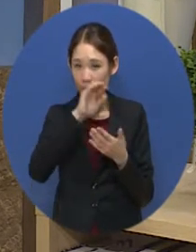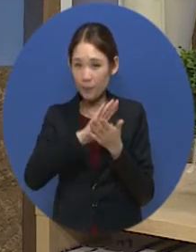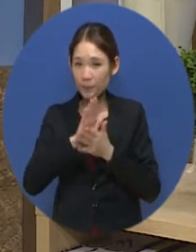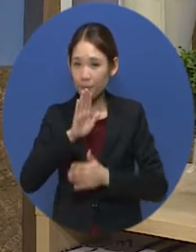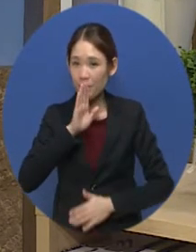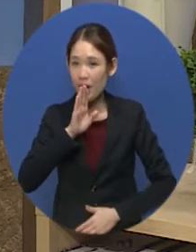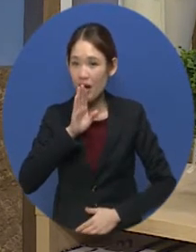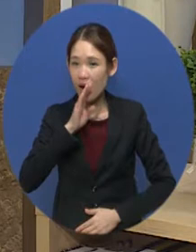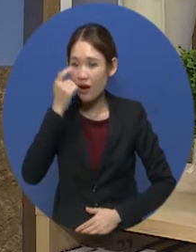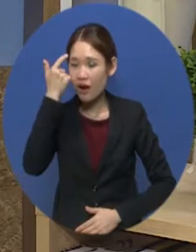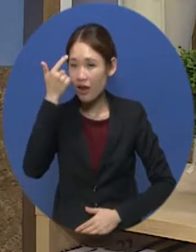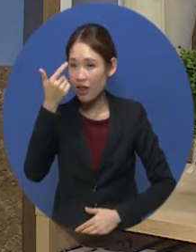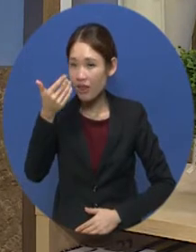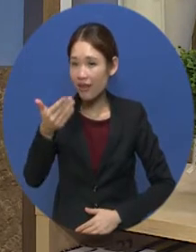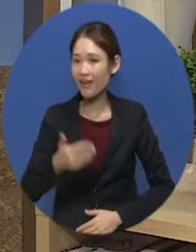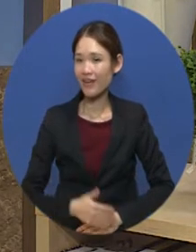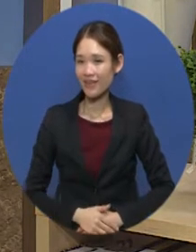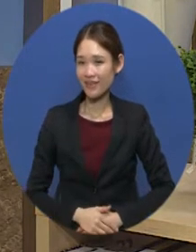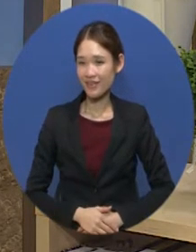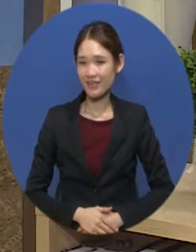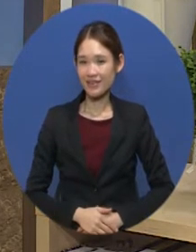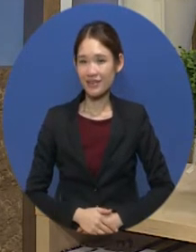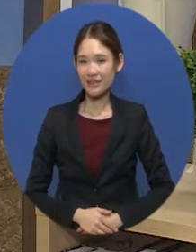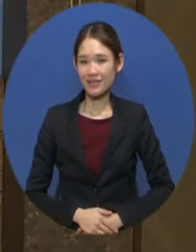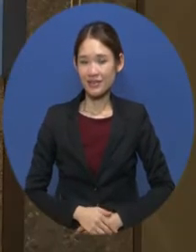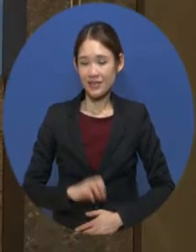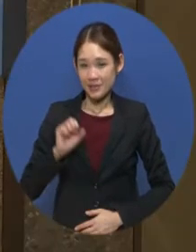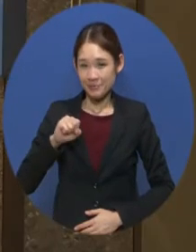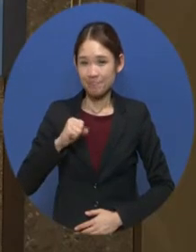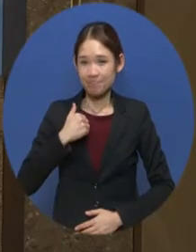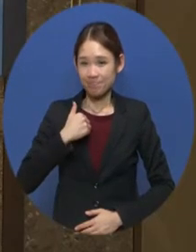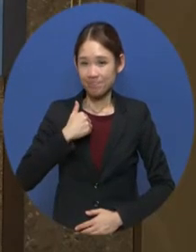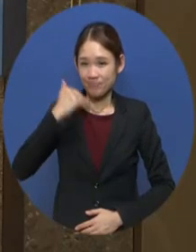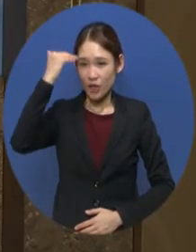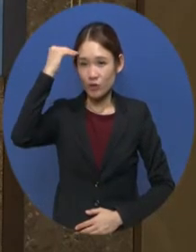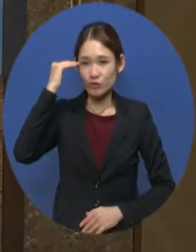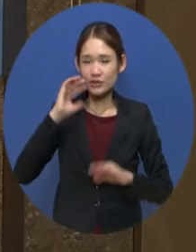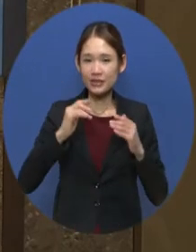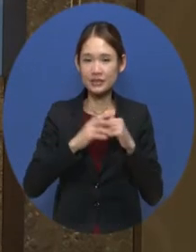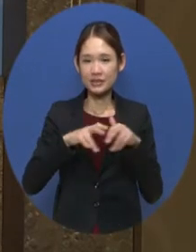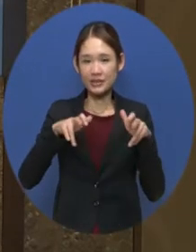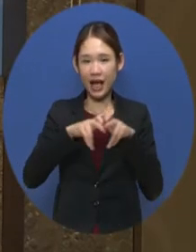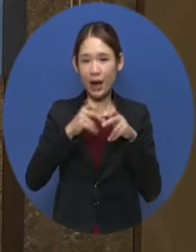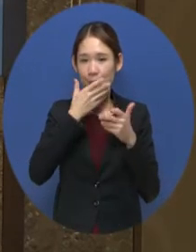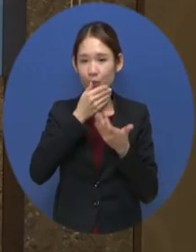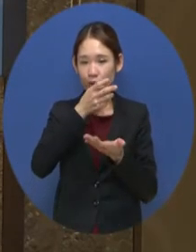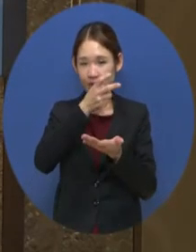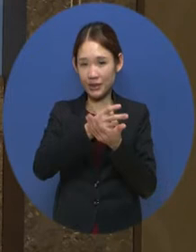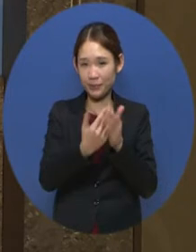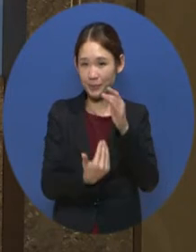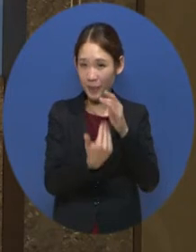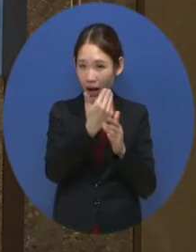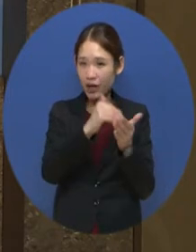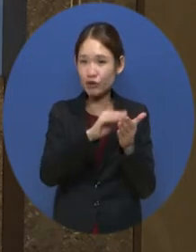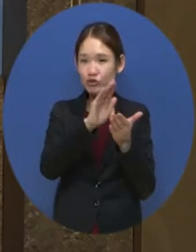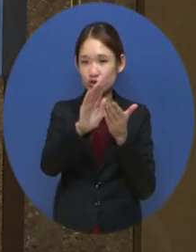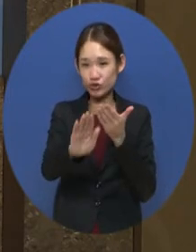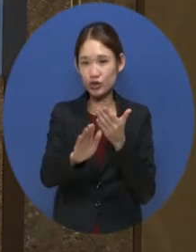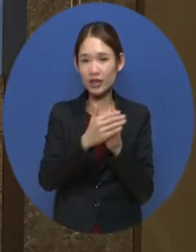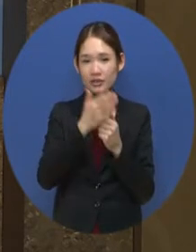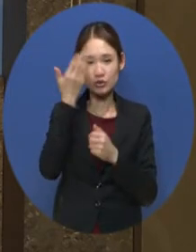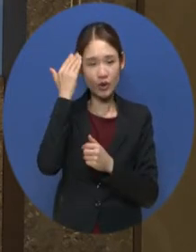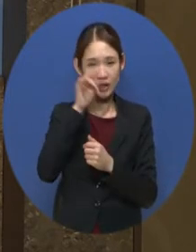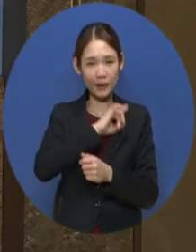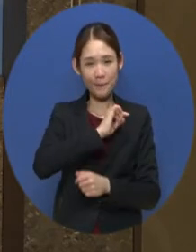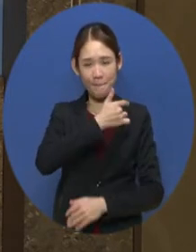있다고 보시는가요? 네. 예. 우리나라에서 이제 장애인 복지법이 태생된 이후에 네. 최근에 이제 가장